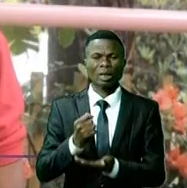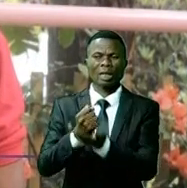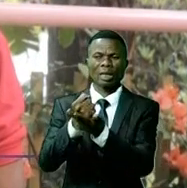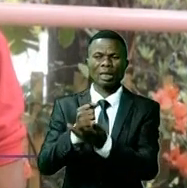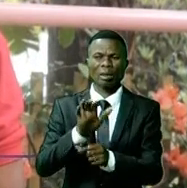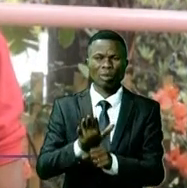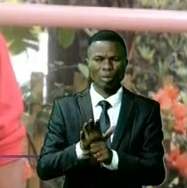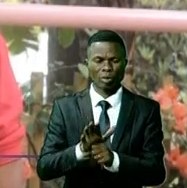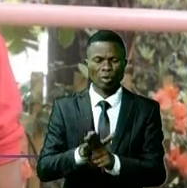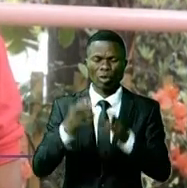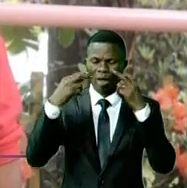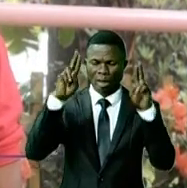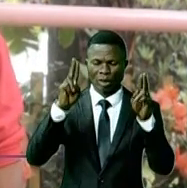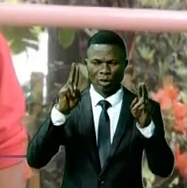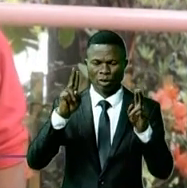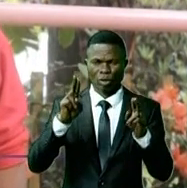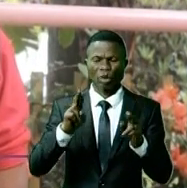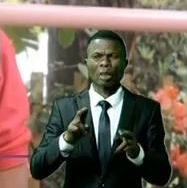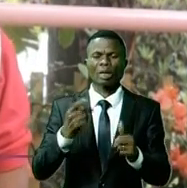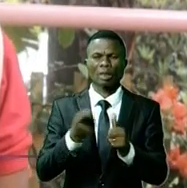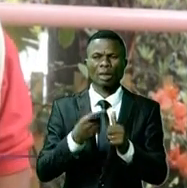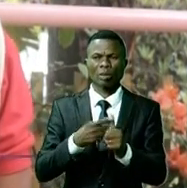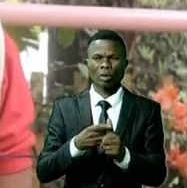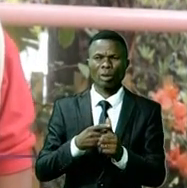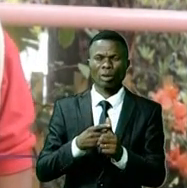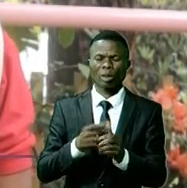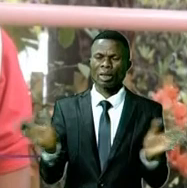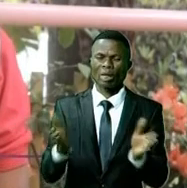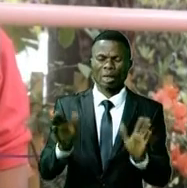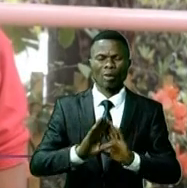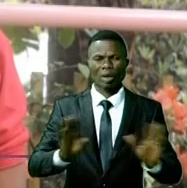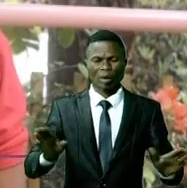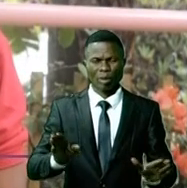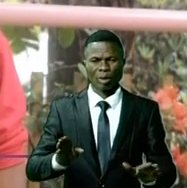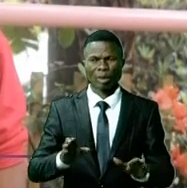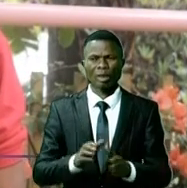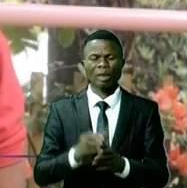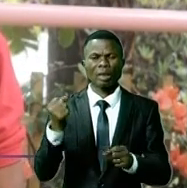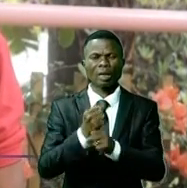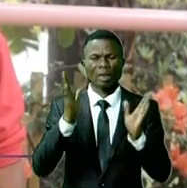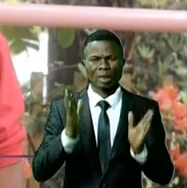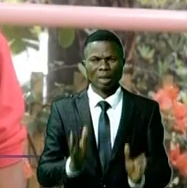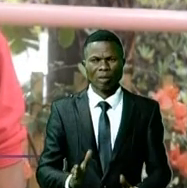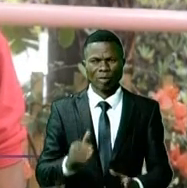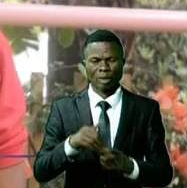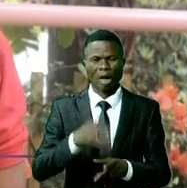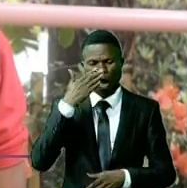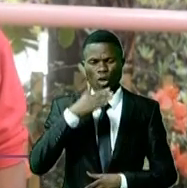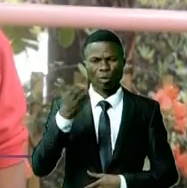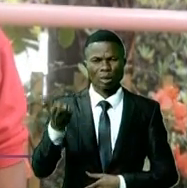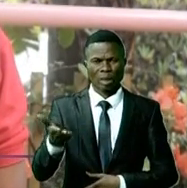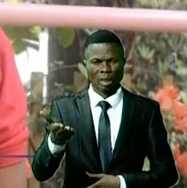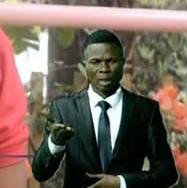à atteindre cet objectif en commençant par le renforcement des capacités des prestataires des